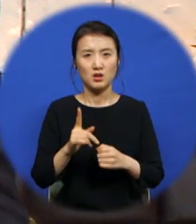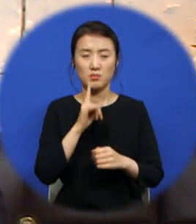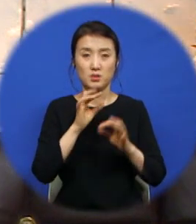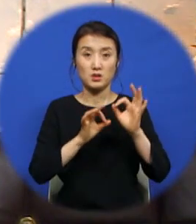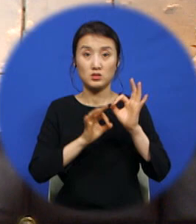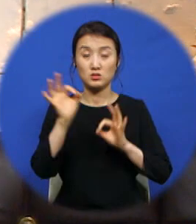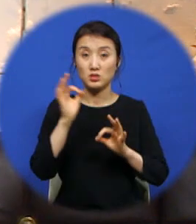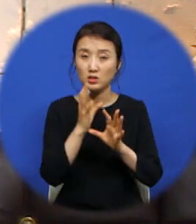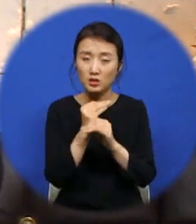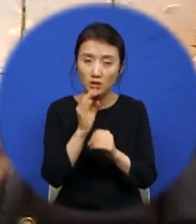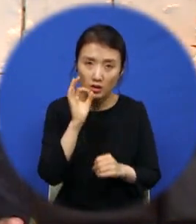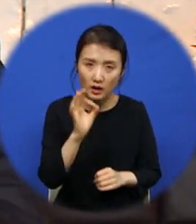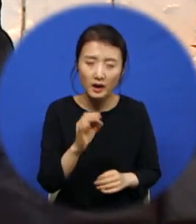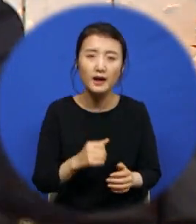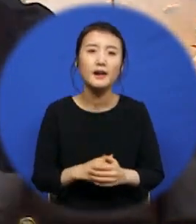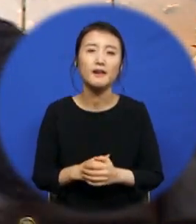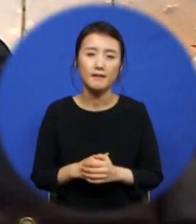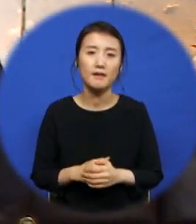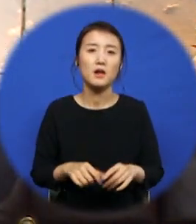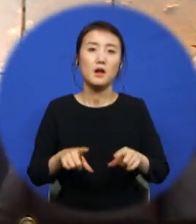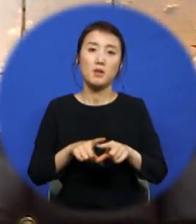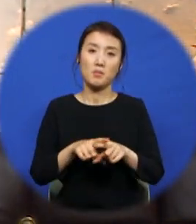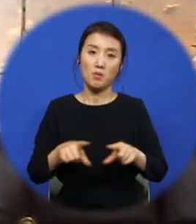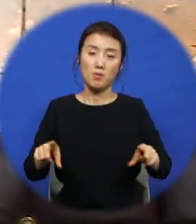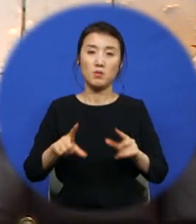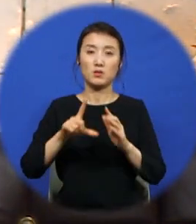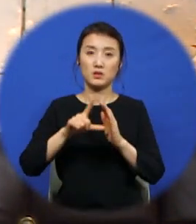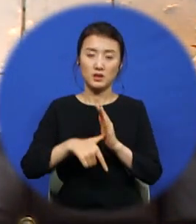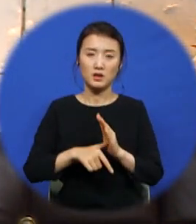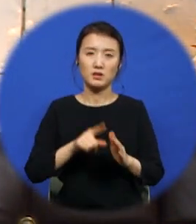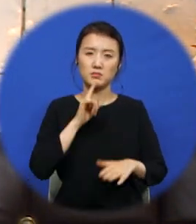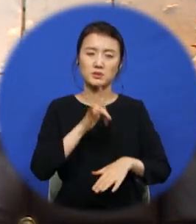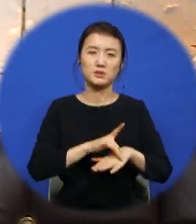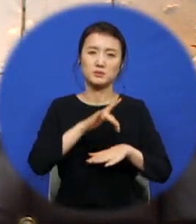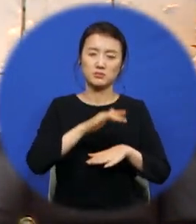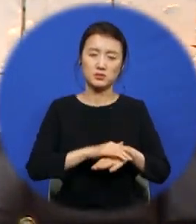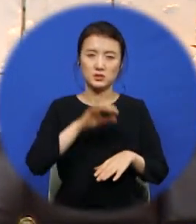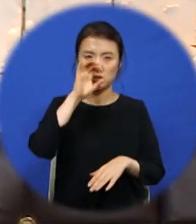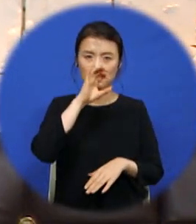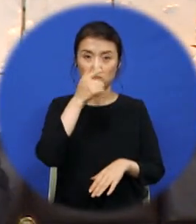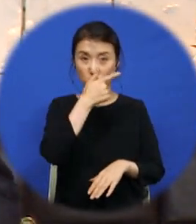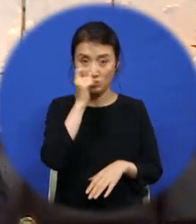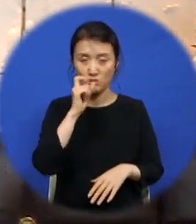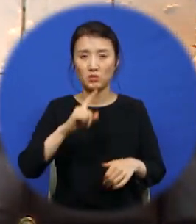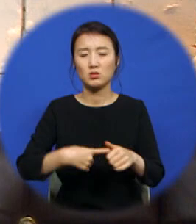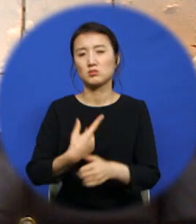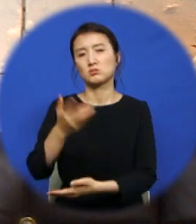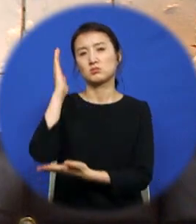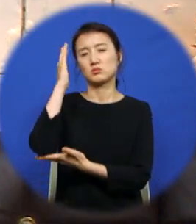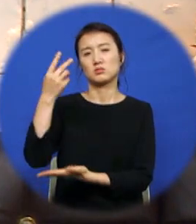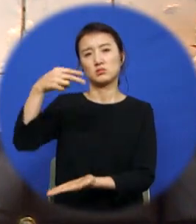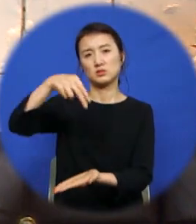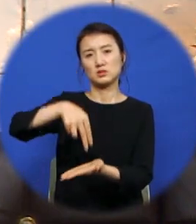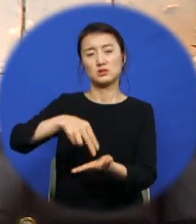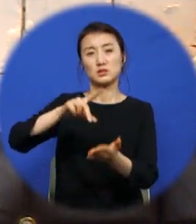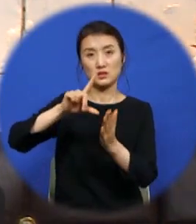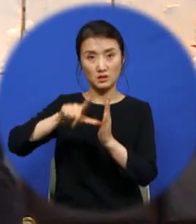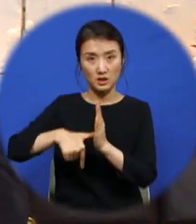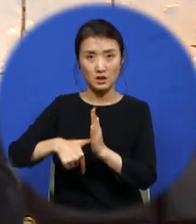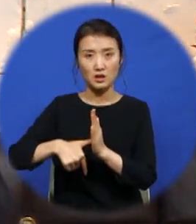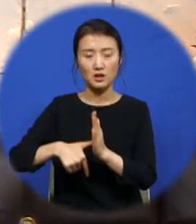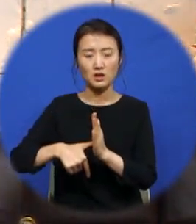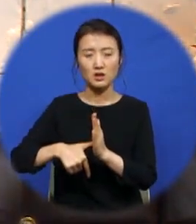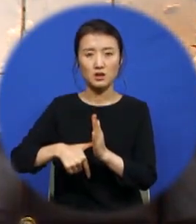나오는 거 아니까 평소에 좀 절제된 언어를 안쓰면 은 이런데 나와가지고 그냥 업력 길에 나온